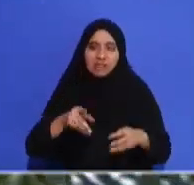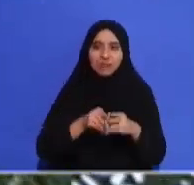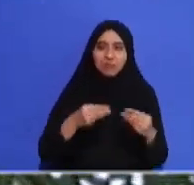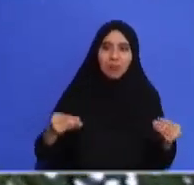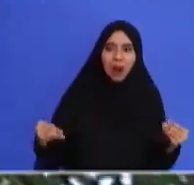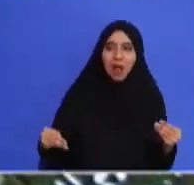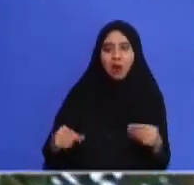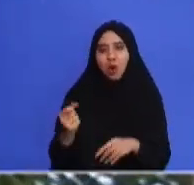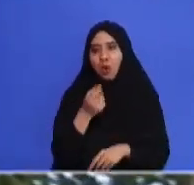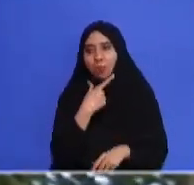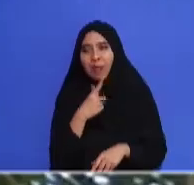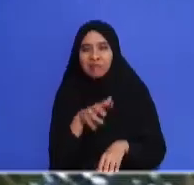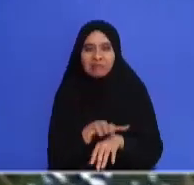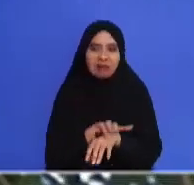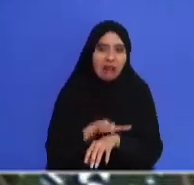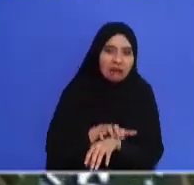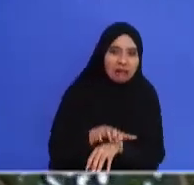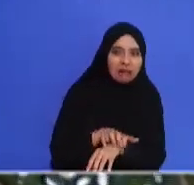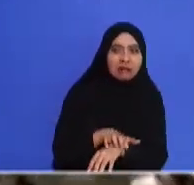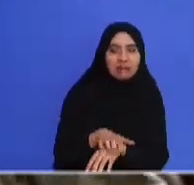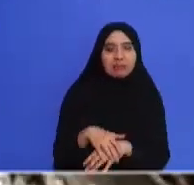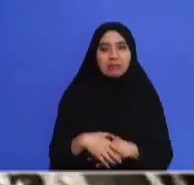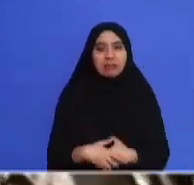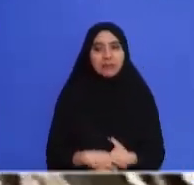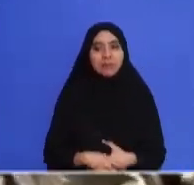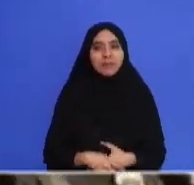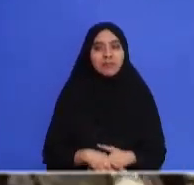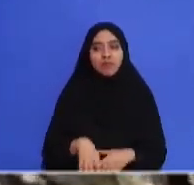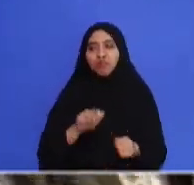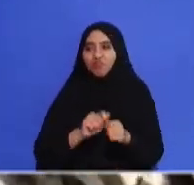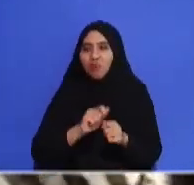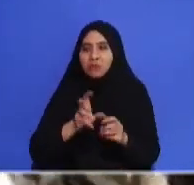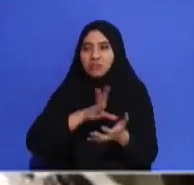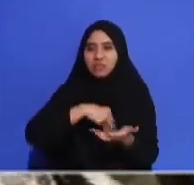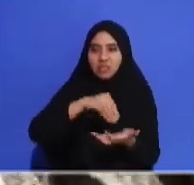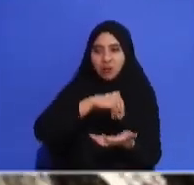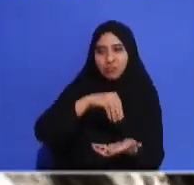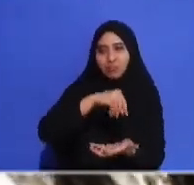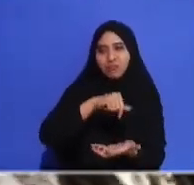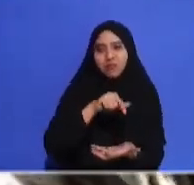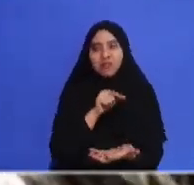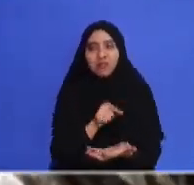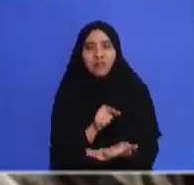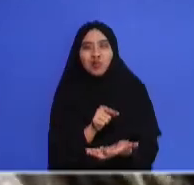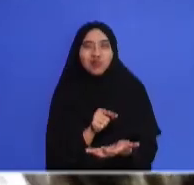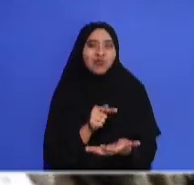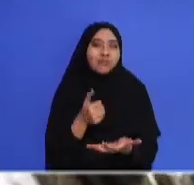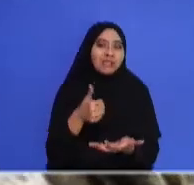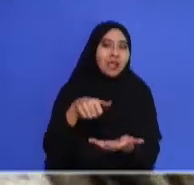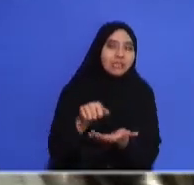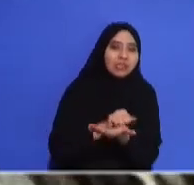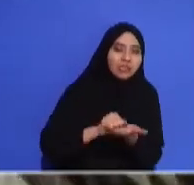kulit. Keporo pangipun ugi dipun damel serbuk lan asring dipun ginakaken kangge ngresiki waja kados dene kajeng